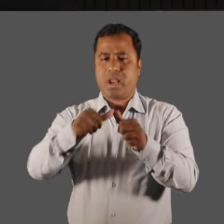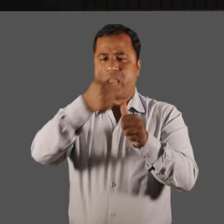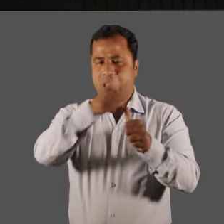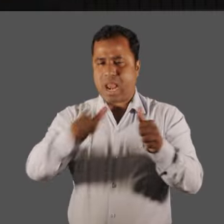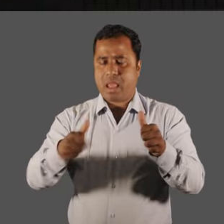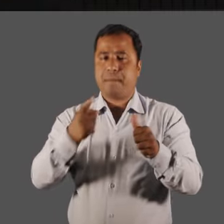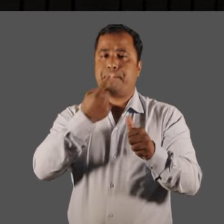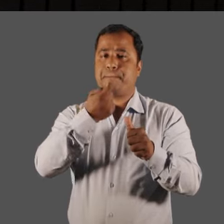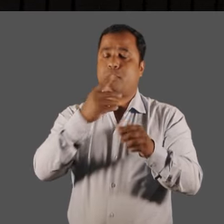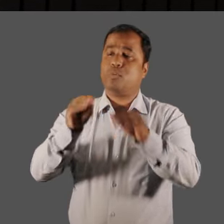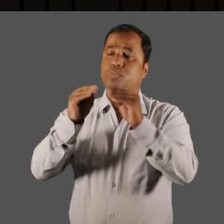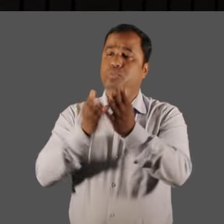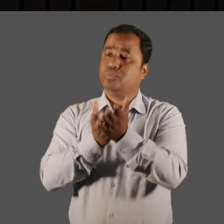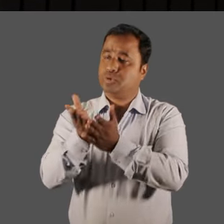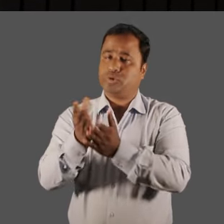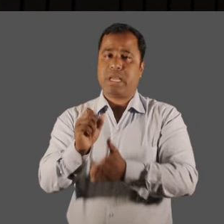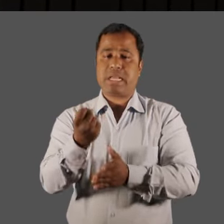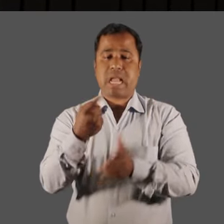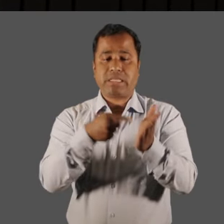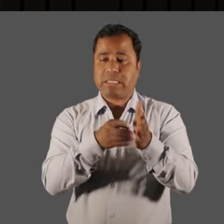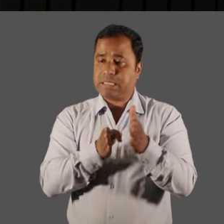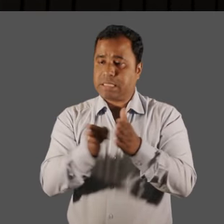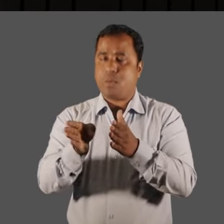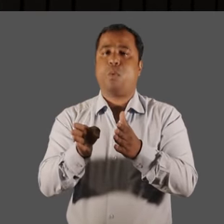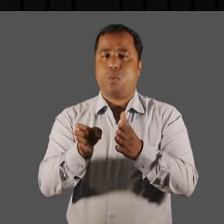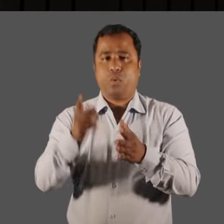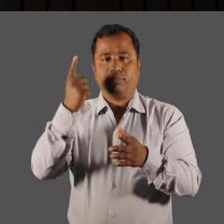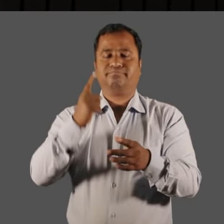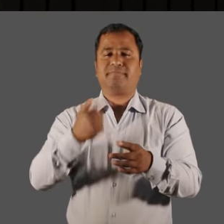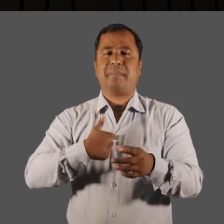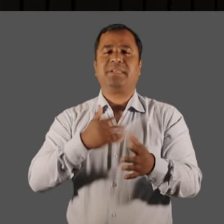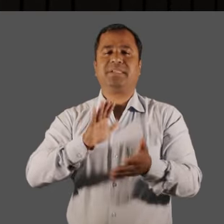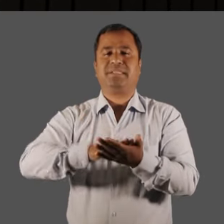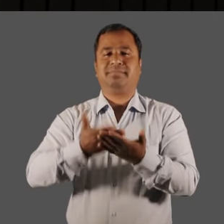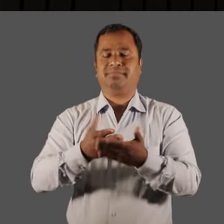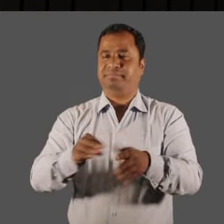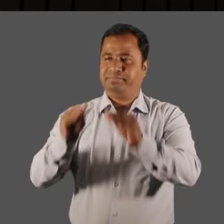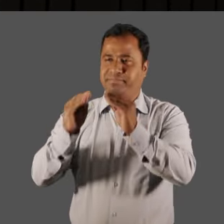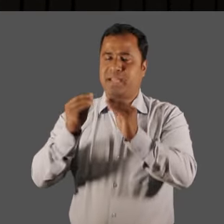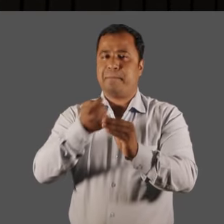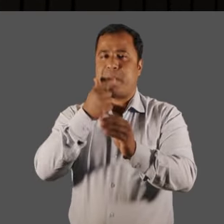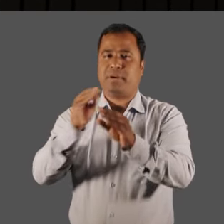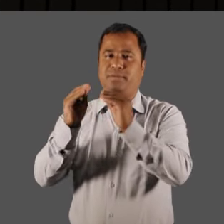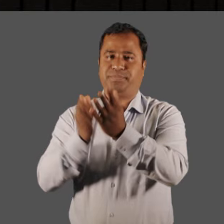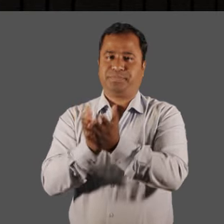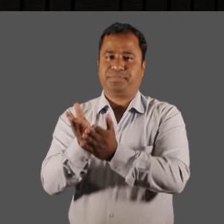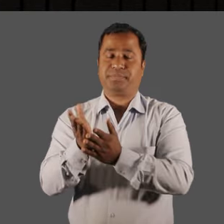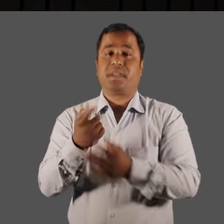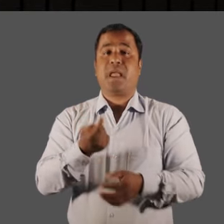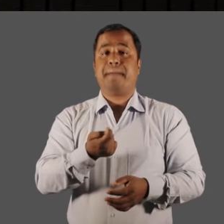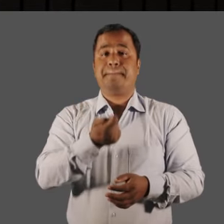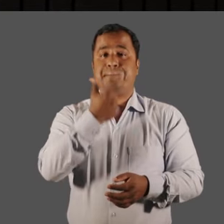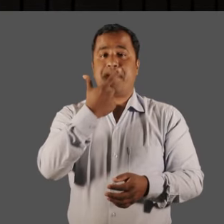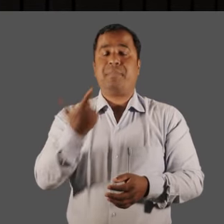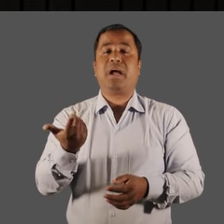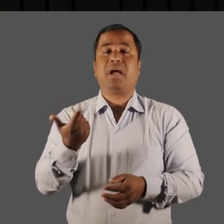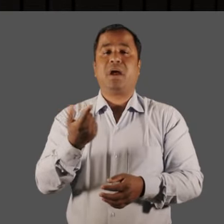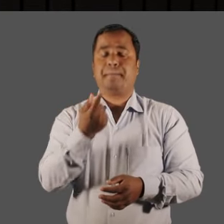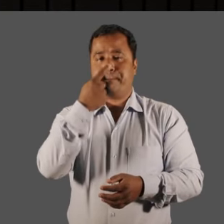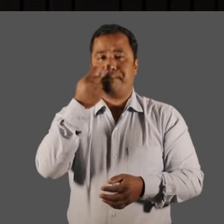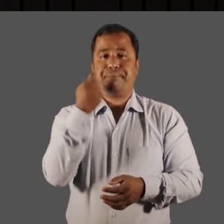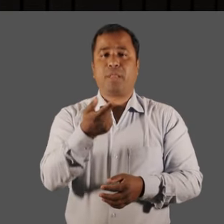বাবাকে বুঝিয়ে বলো। এগুলো আমাকে মানে রেগুলার বেসিসেই করতে হয়েছে। ইভেন দো এমনও হয়েছে যে বাবার রেমুনারেশনটা